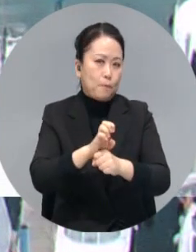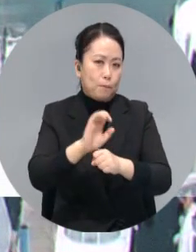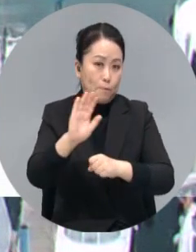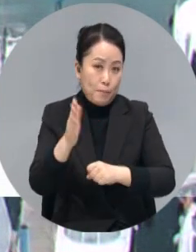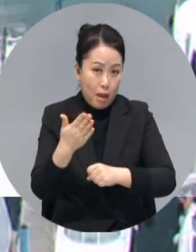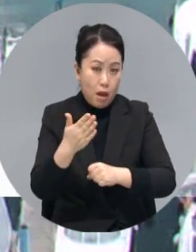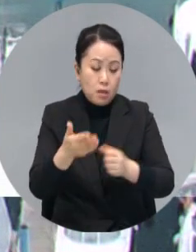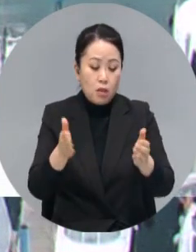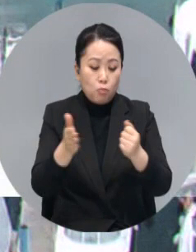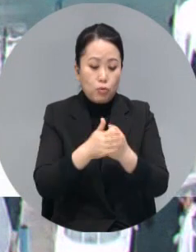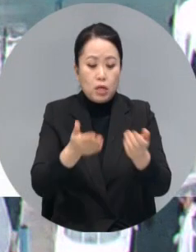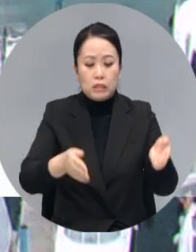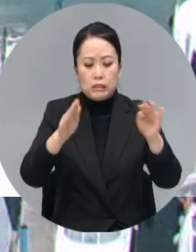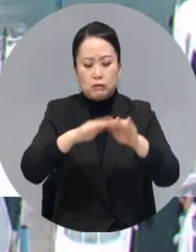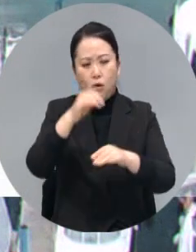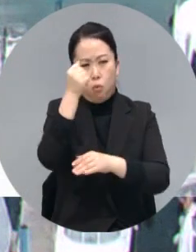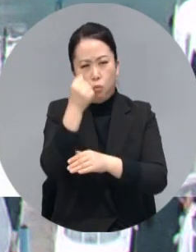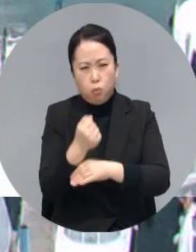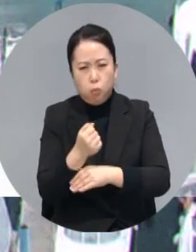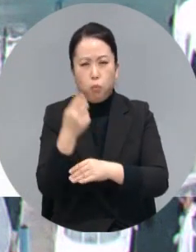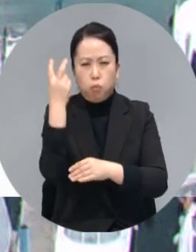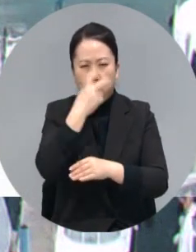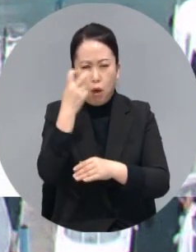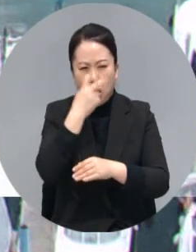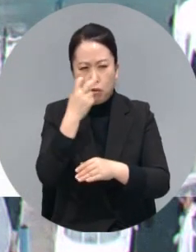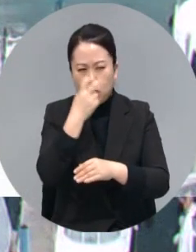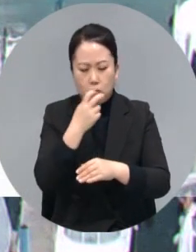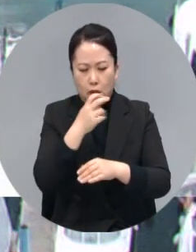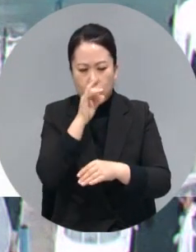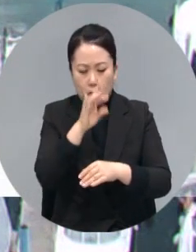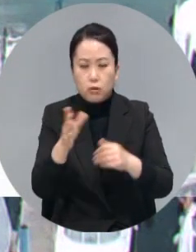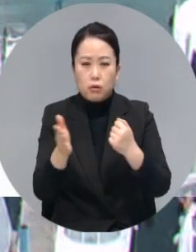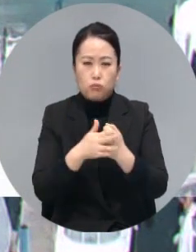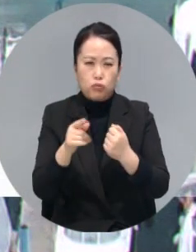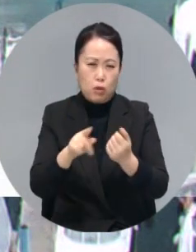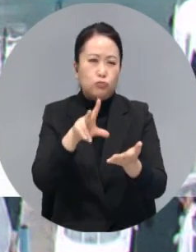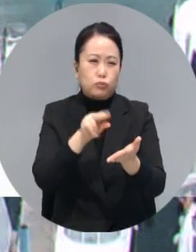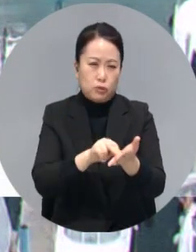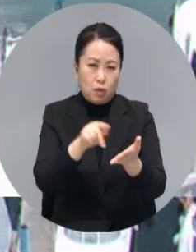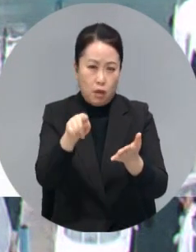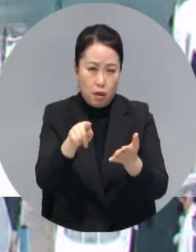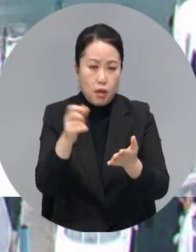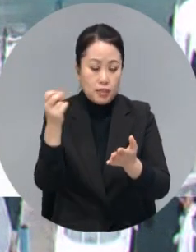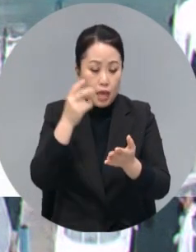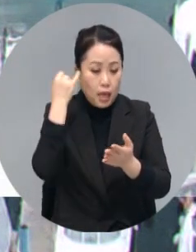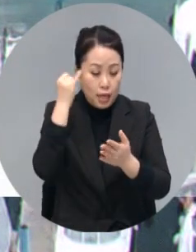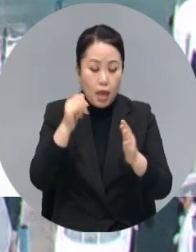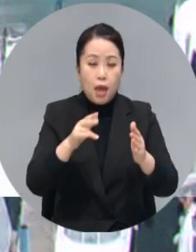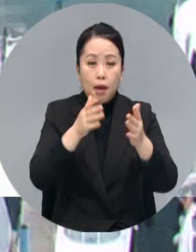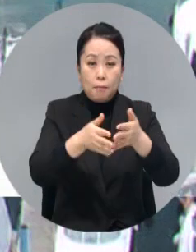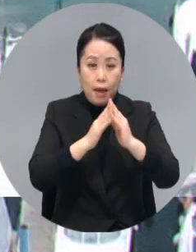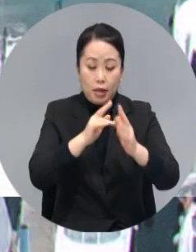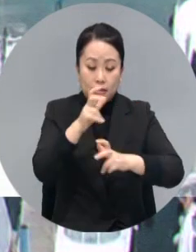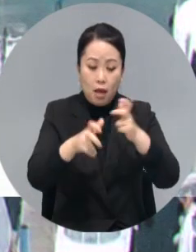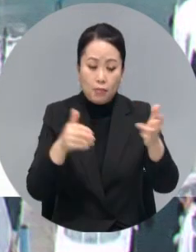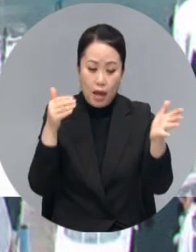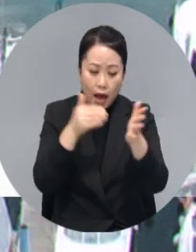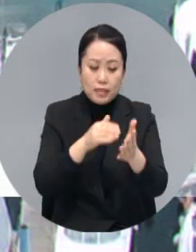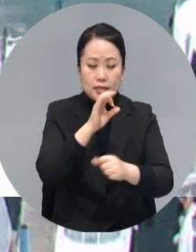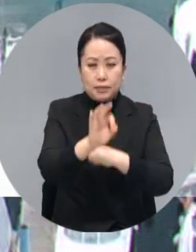시설도 낡았고 관리도 제대로 되지 않아서 문제로 지적되고 있습니다. 재개발 사업까지